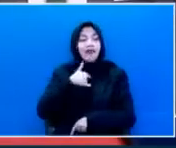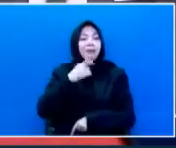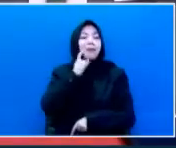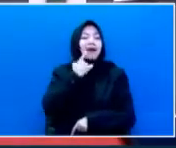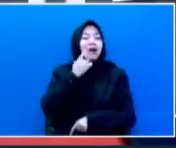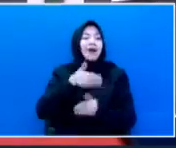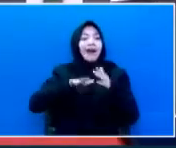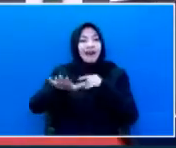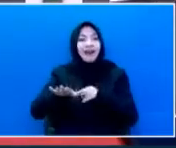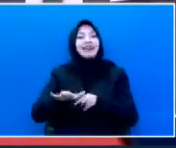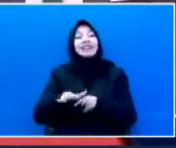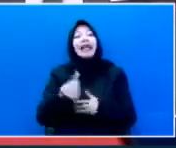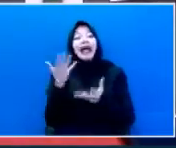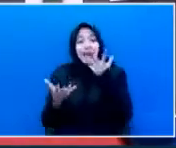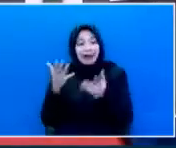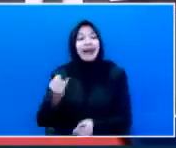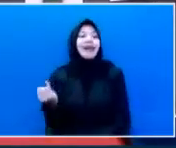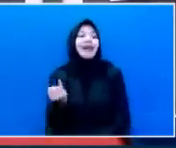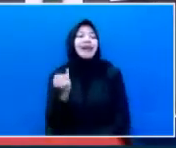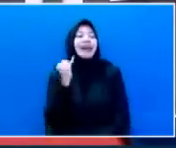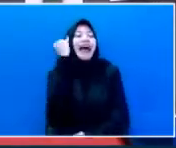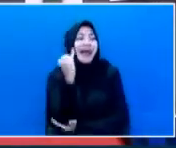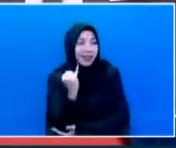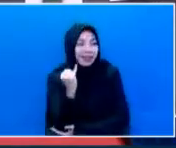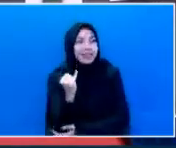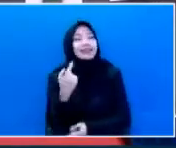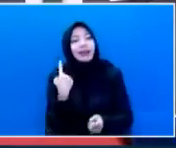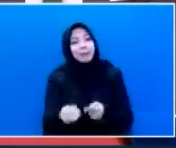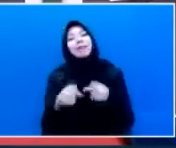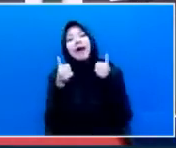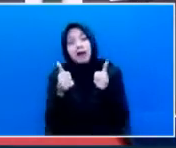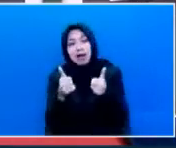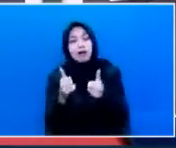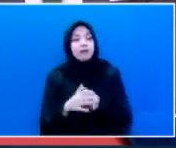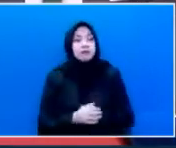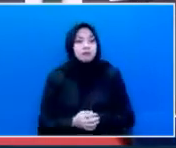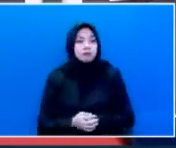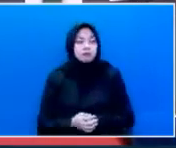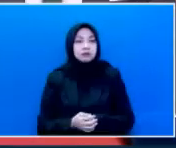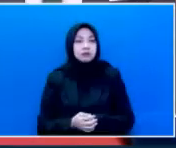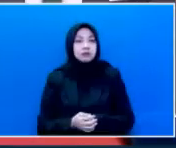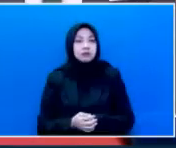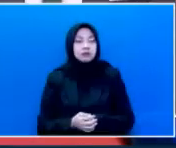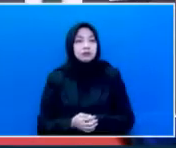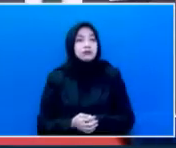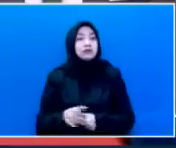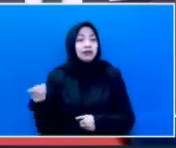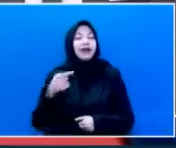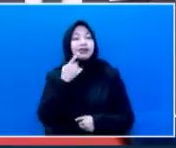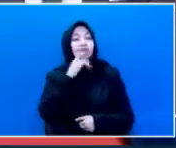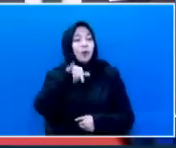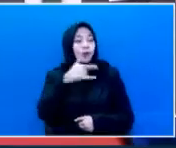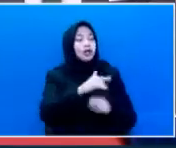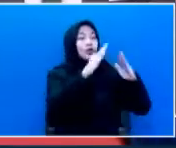kadang nakal ya Ada baiknya juga gitu ya Presiden Jokowi eh sowan ke Ibu